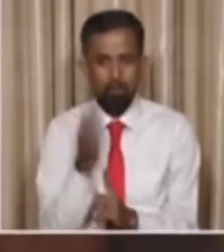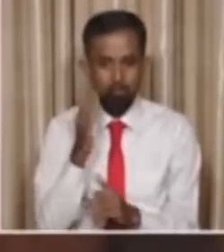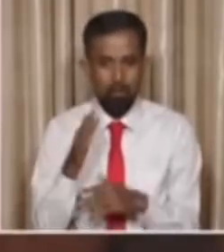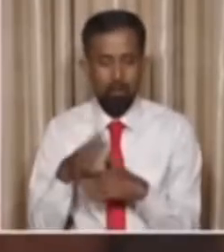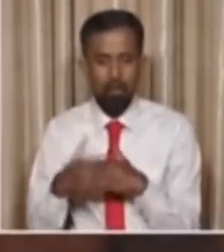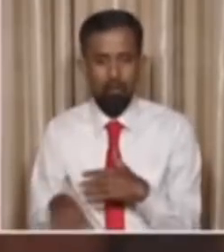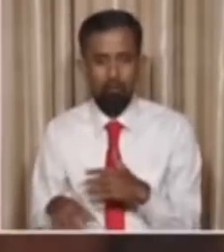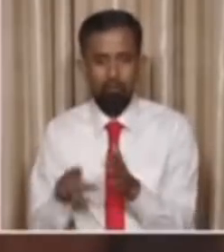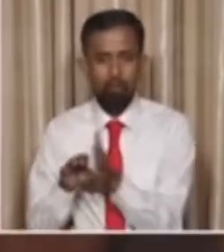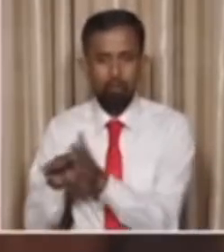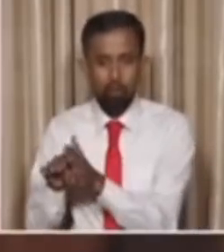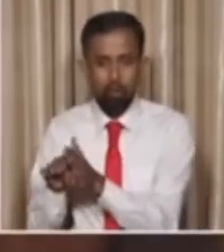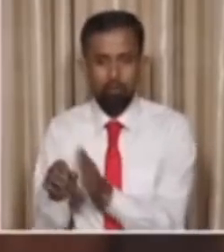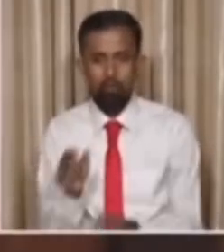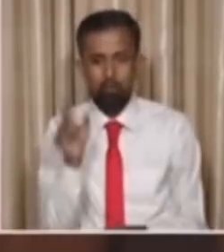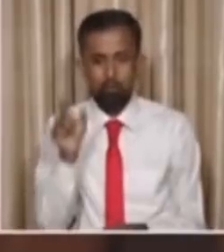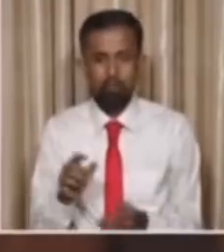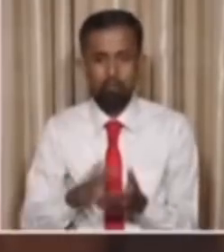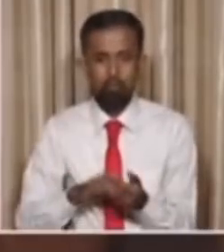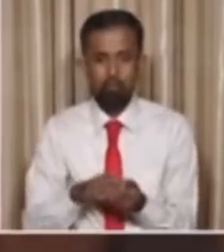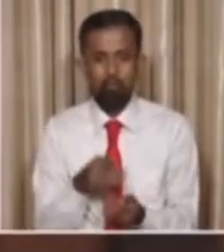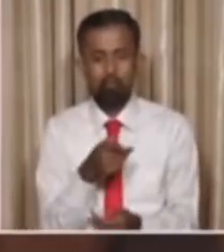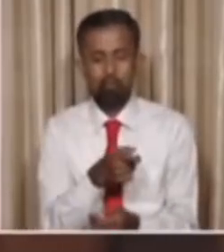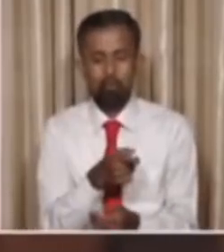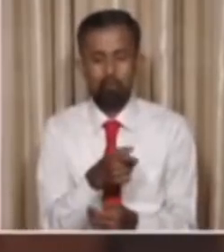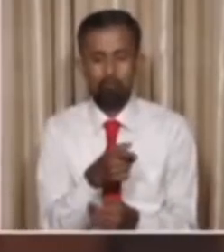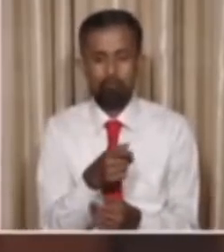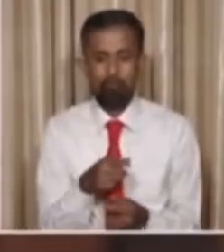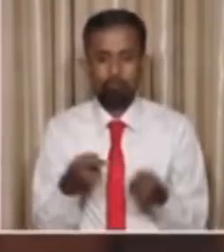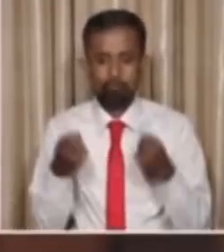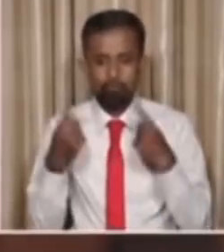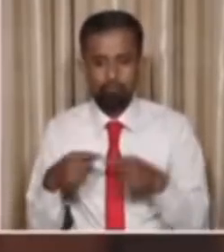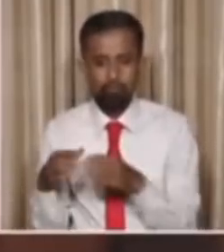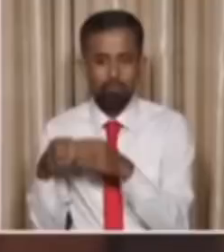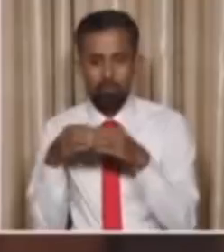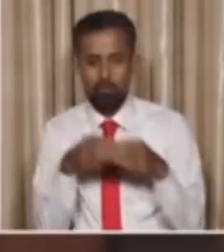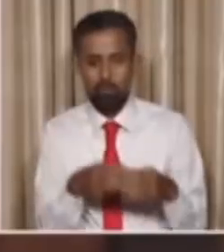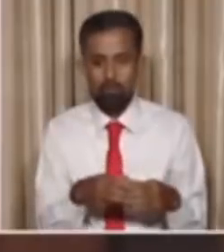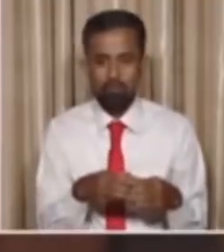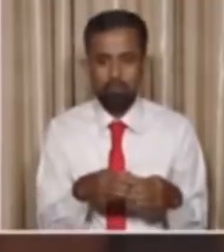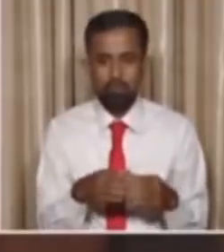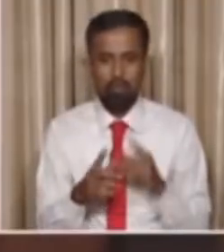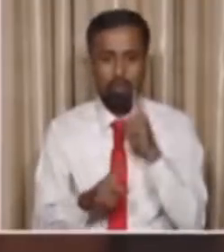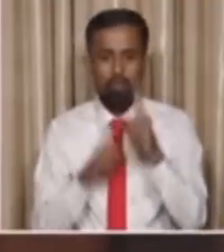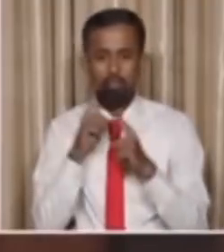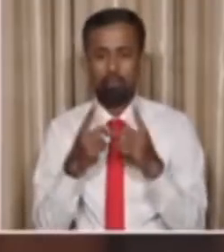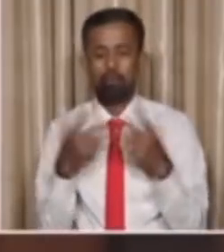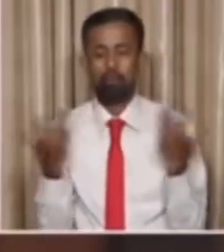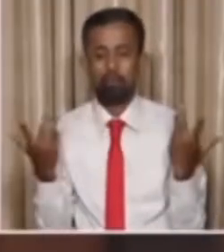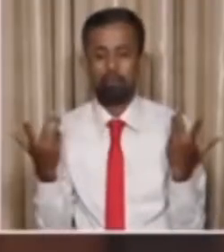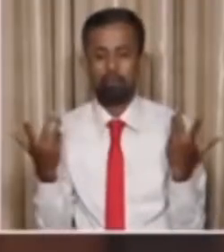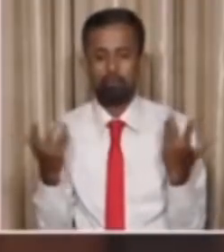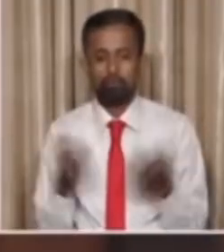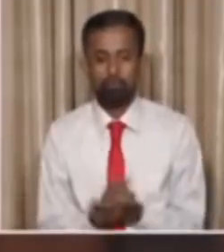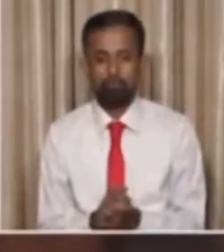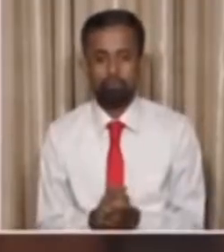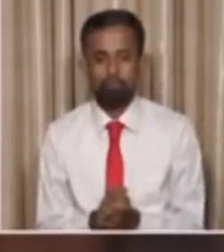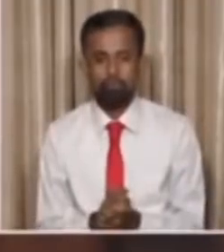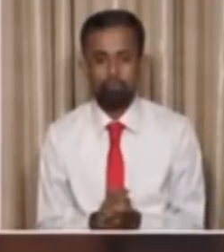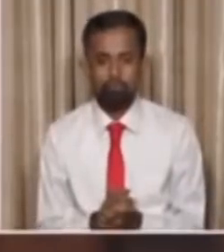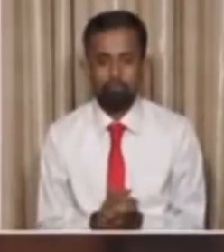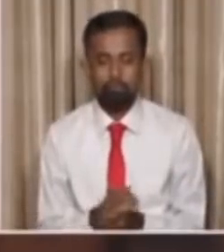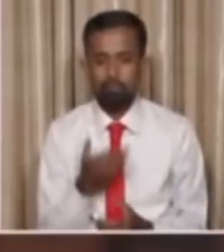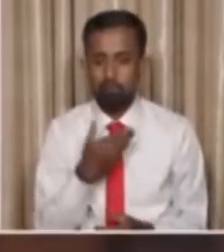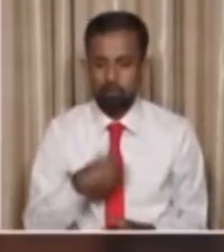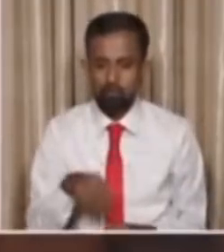කියනවා කැසිනෝ ගහන කට්ටිය සූදු පොලක් මේක. හැබැයි ඊට පස්සේ ඒ කණ්ඩායමේ සකවුරයාම ඒක ගැන වැඩි කතා බහක් නැහැ. ඉතින් මේක ගැන ඉතාමත්ම